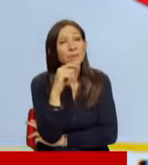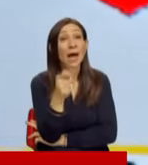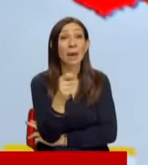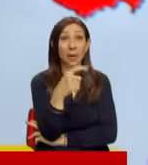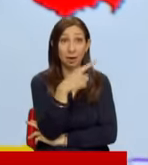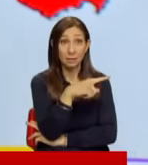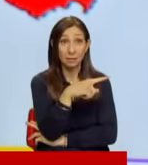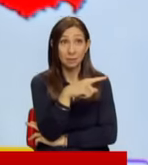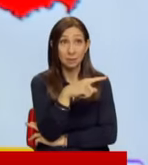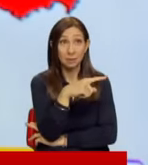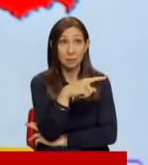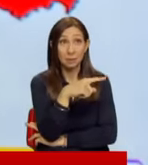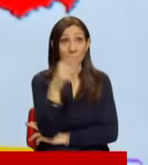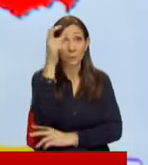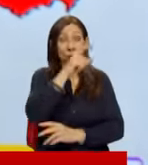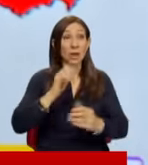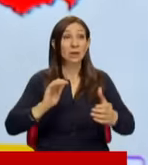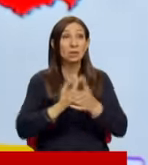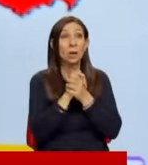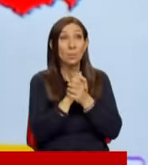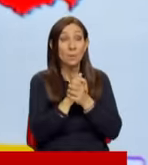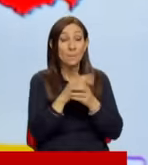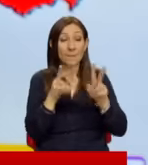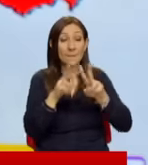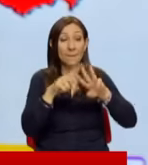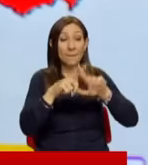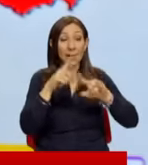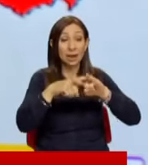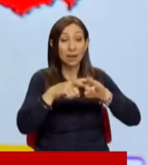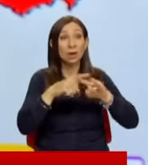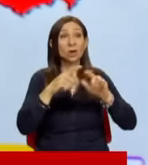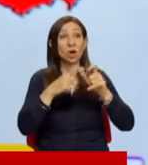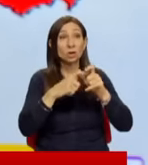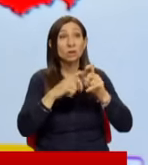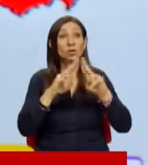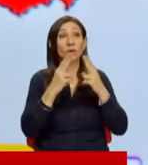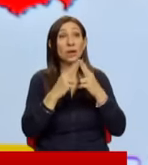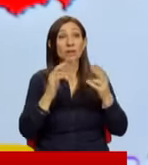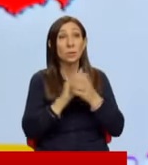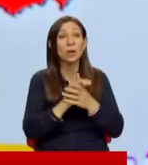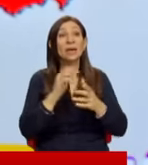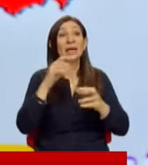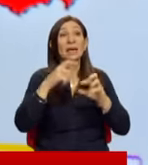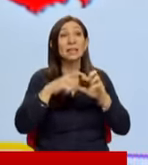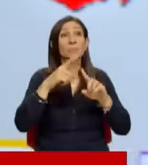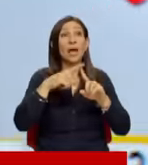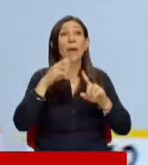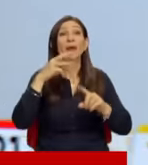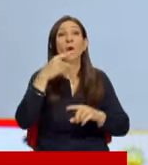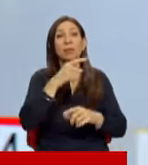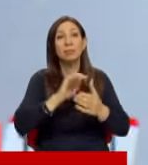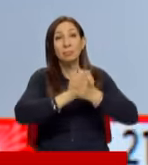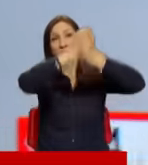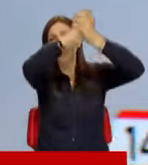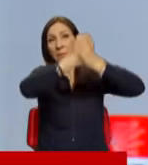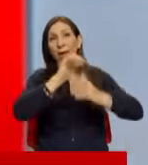Erbakan Türkiye şampiyonu diye Melik Gökçek'in, dünya şampiyonu diye Recep Tayyip Erdoğan'ın, evet, 50 kaldırmıştı. Evet.